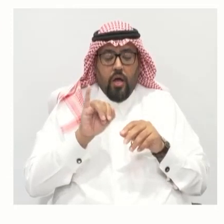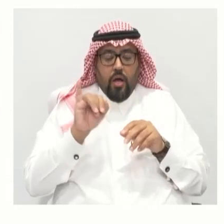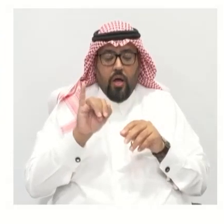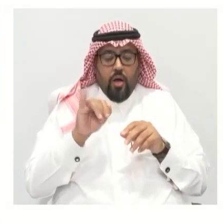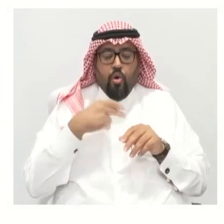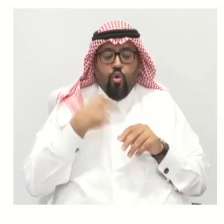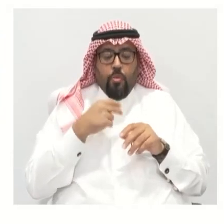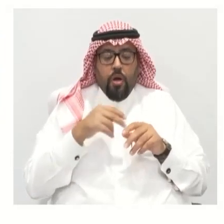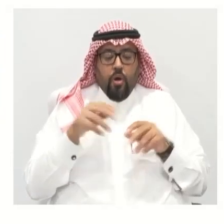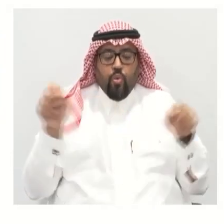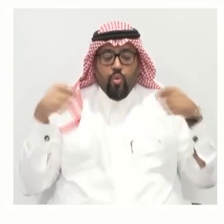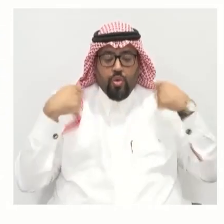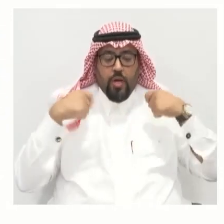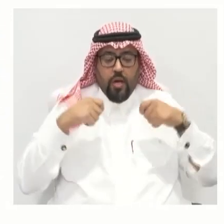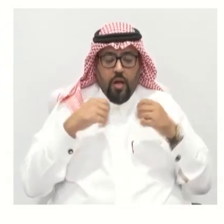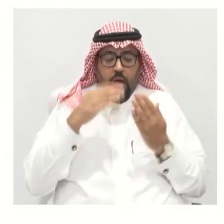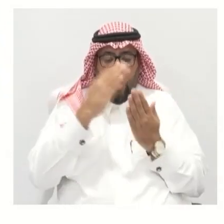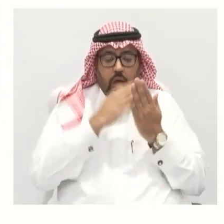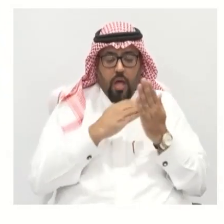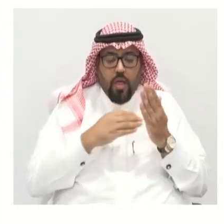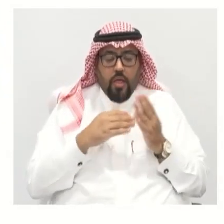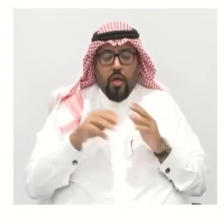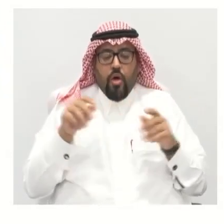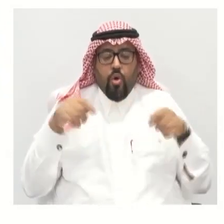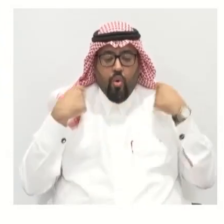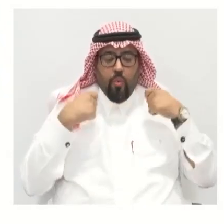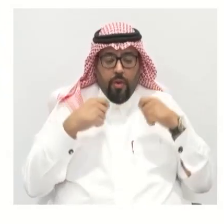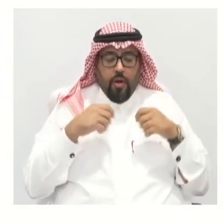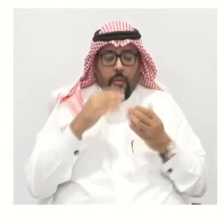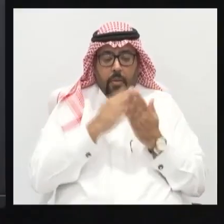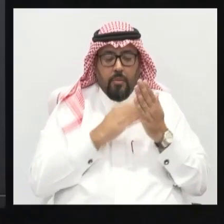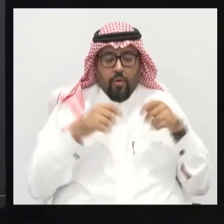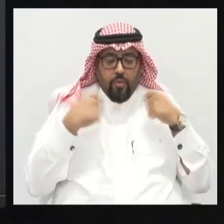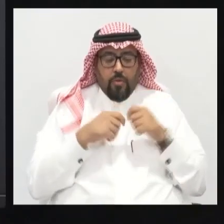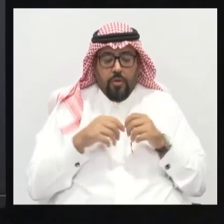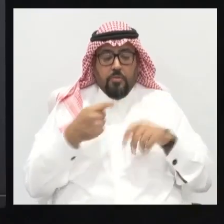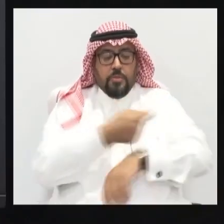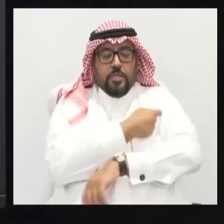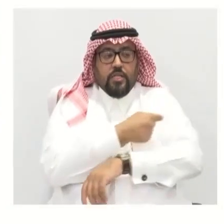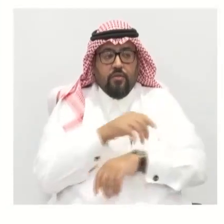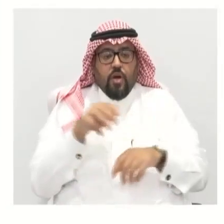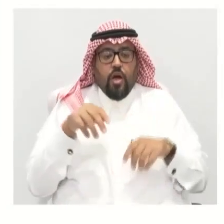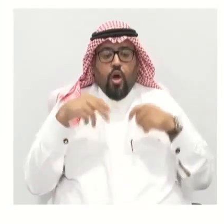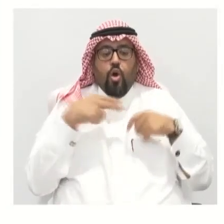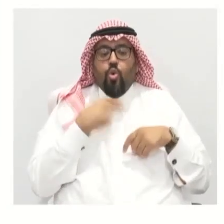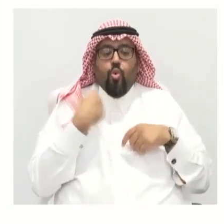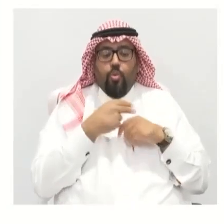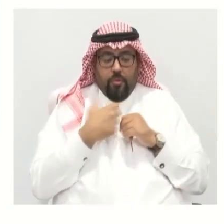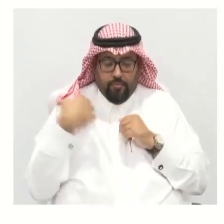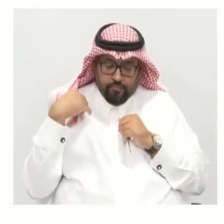حكوميه برنامج حكومي مستشفى حكومي بارك الله فيكم اجابات